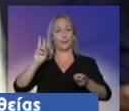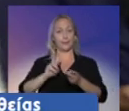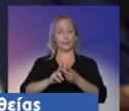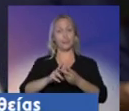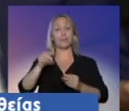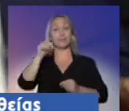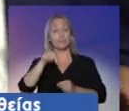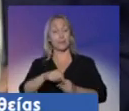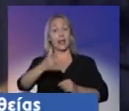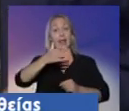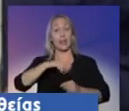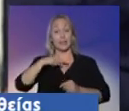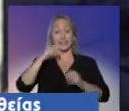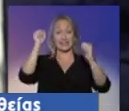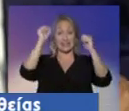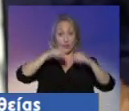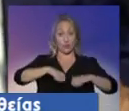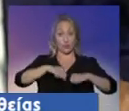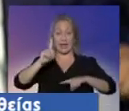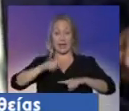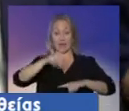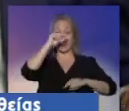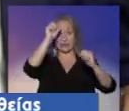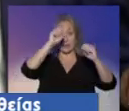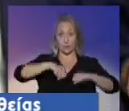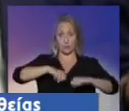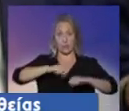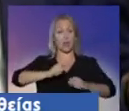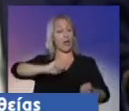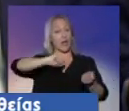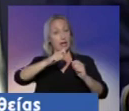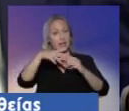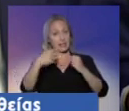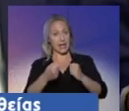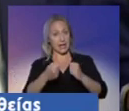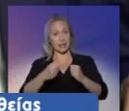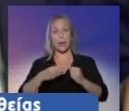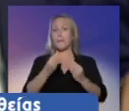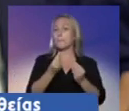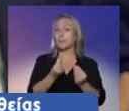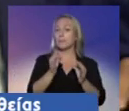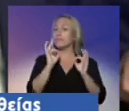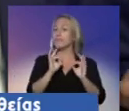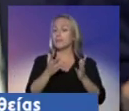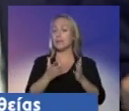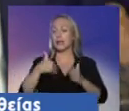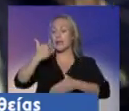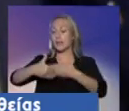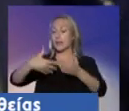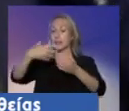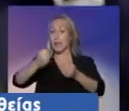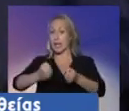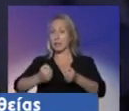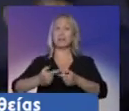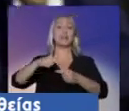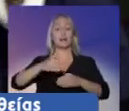επιφέρετε αλλαγές στη Συμφωνία των Πρεσπών, ποιες είναι αυτές και μέσα από ποια διαδικασία και αν στο προβλεπτό μέλλον